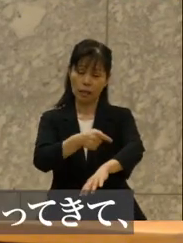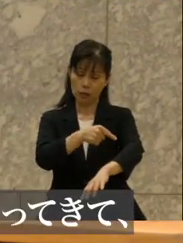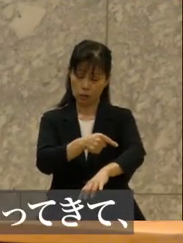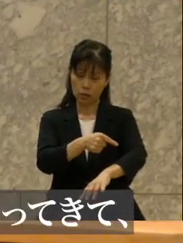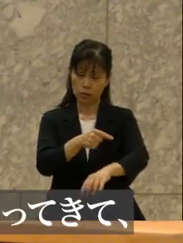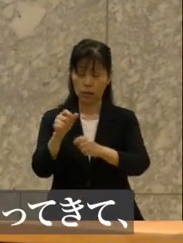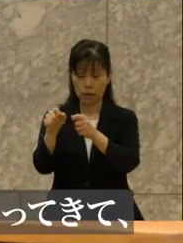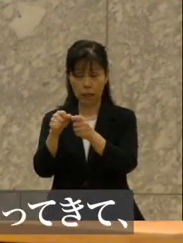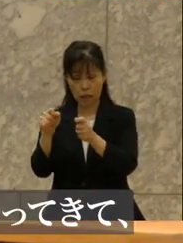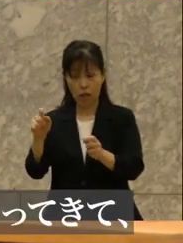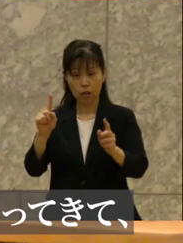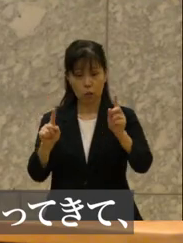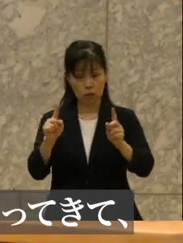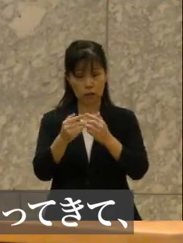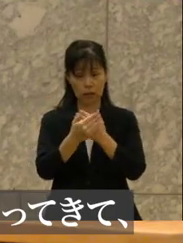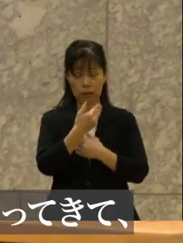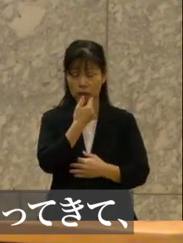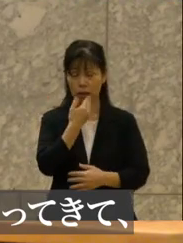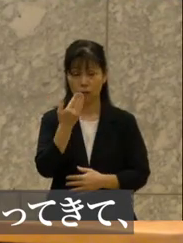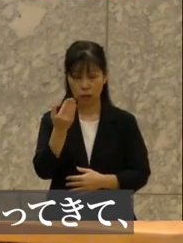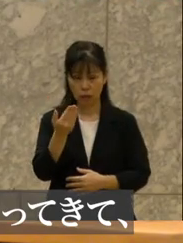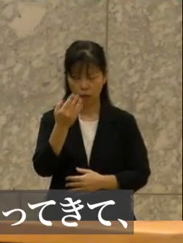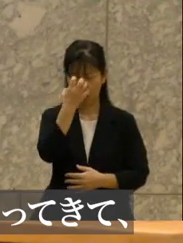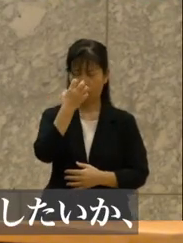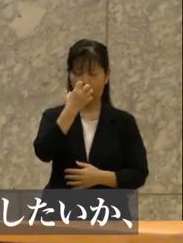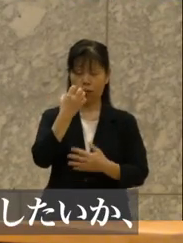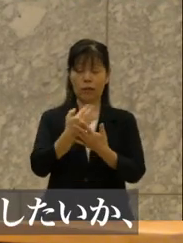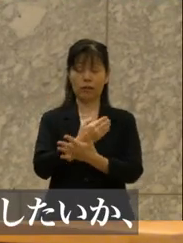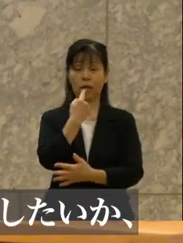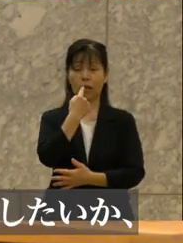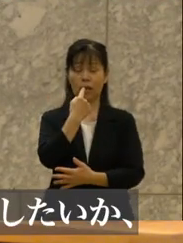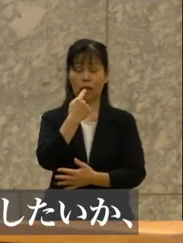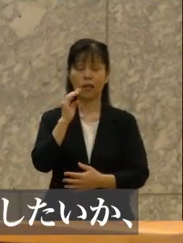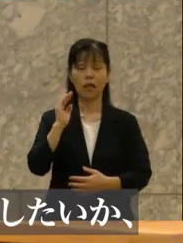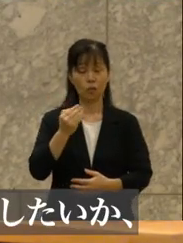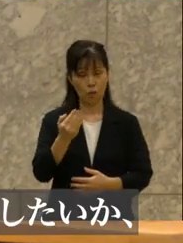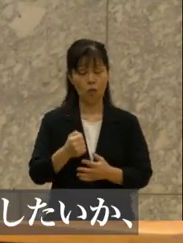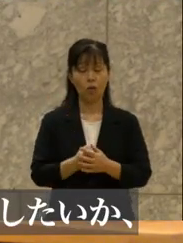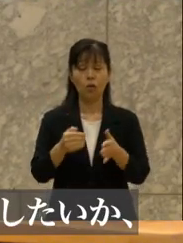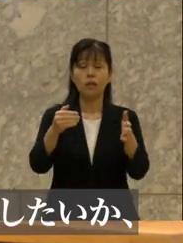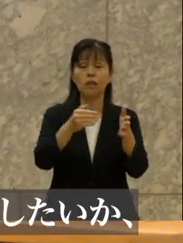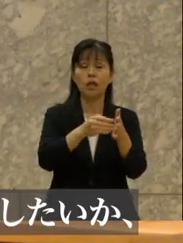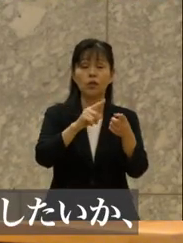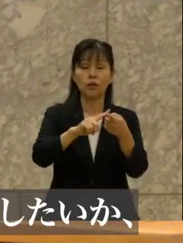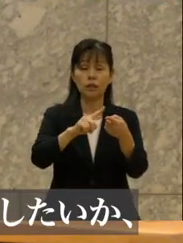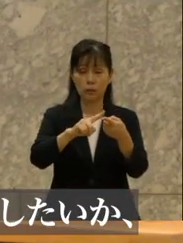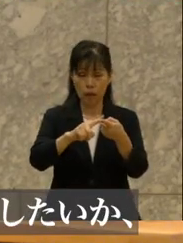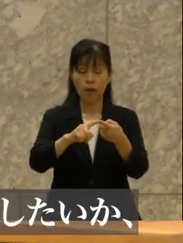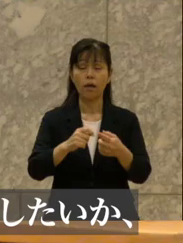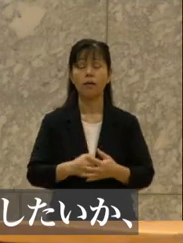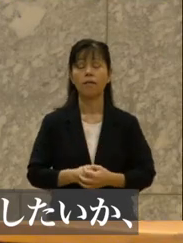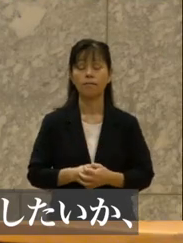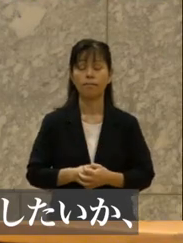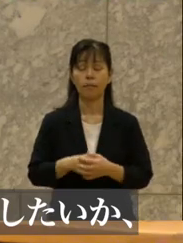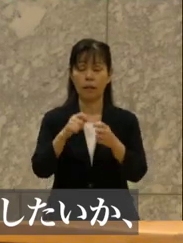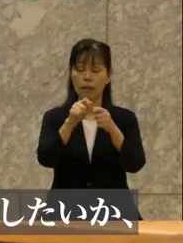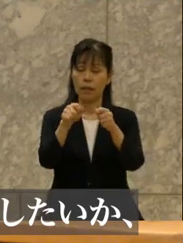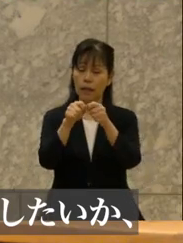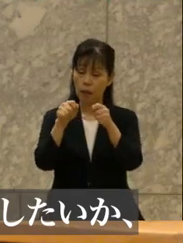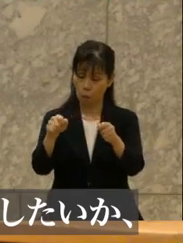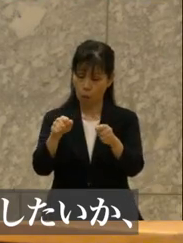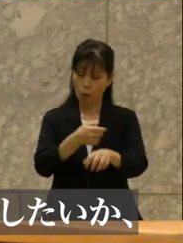なのか結果が大事なのかが本当にわからなくなってきてでも最終的には結局はその結果も